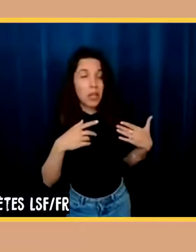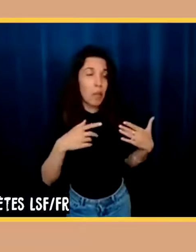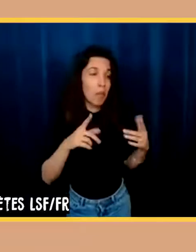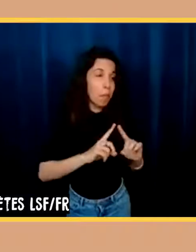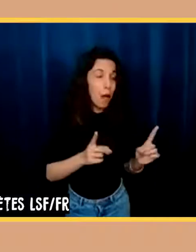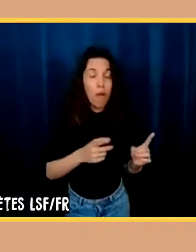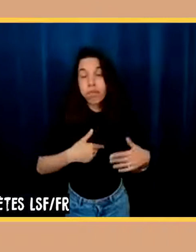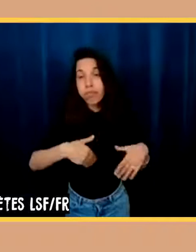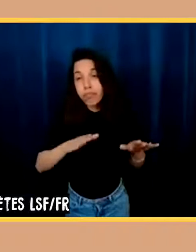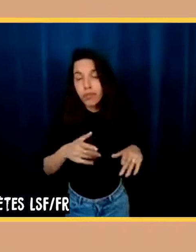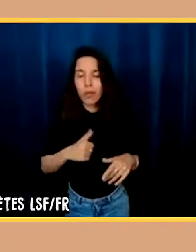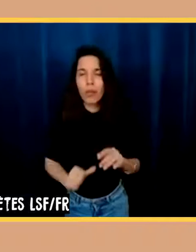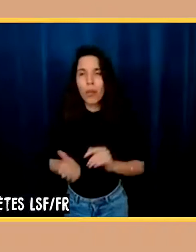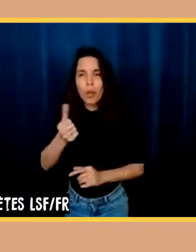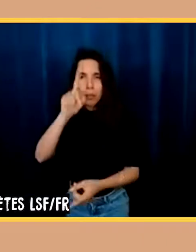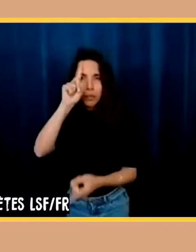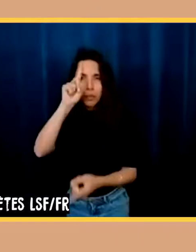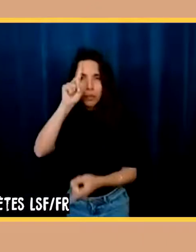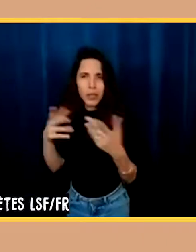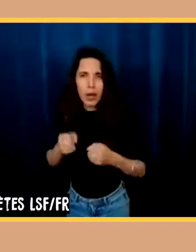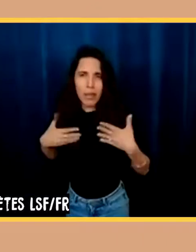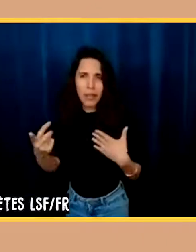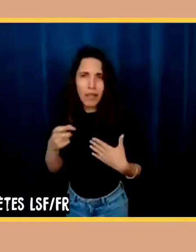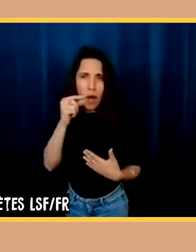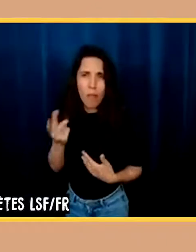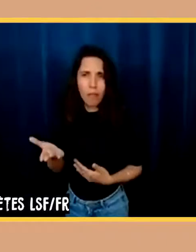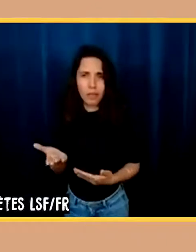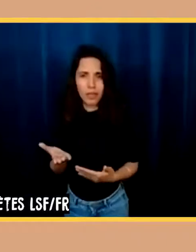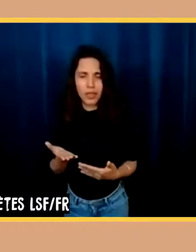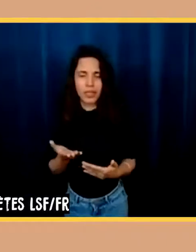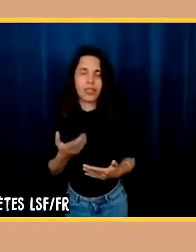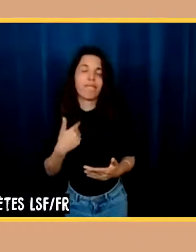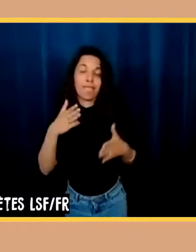Donc, c'était ça qui comptait. On s'est un petit peu penché sur la question quand